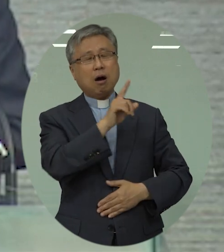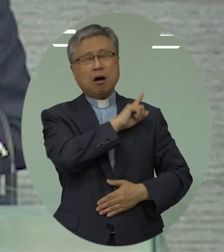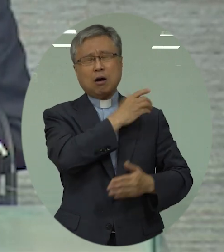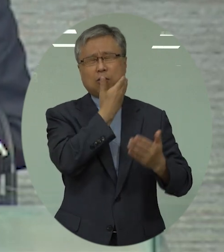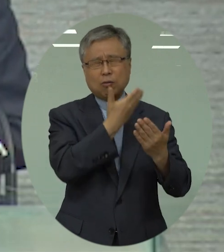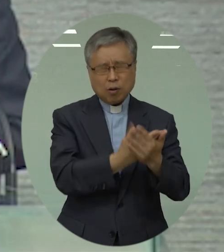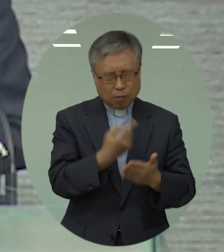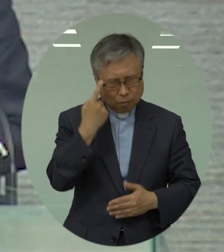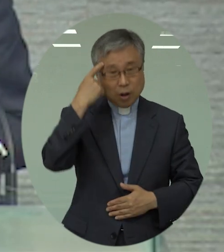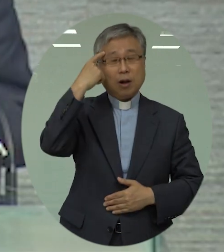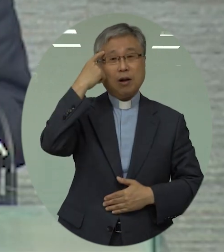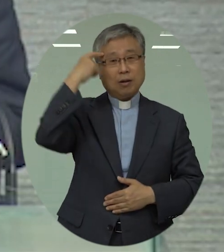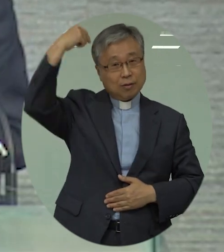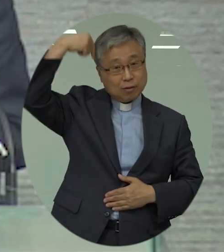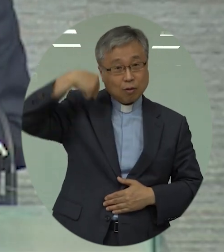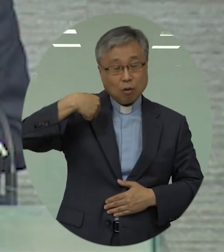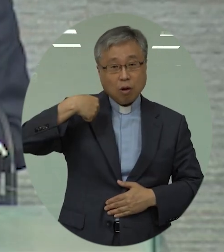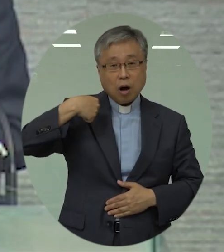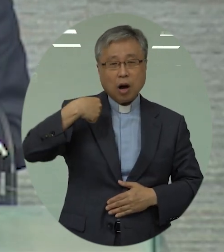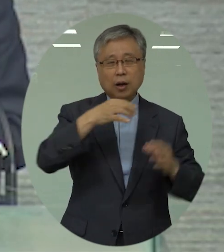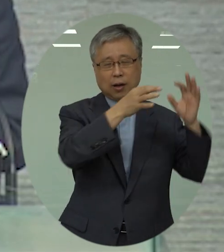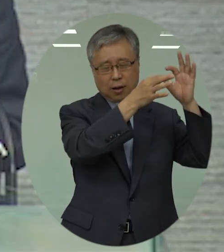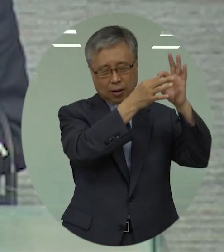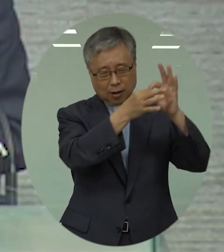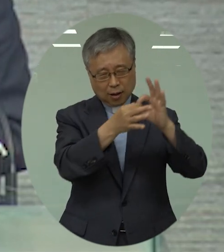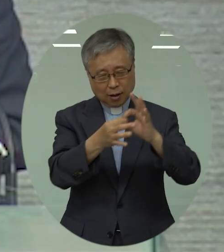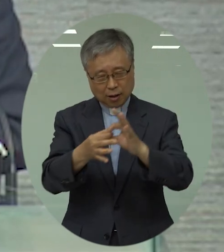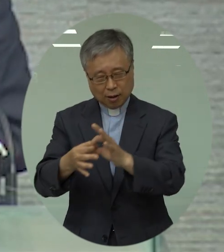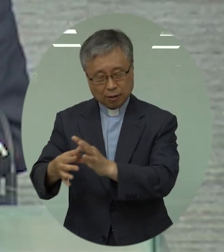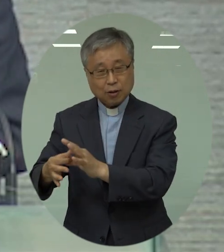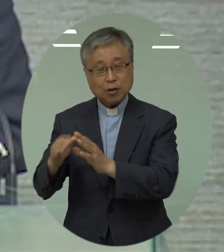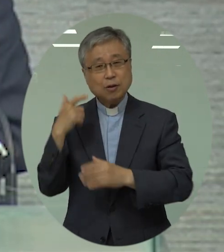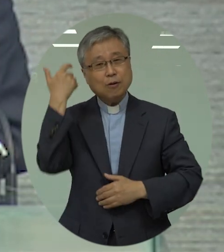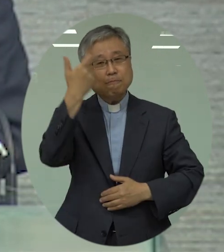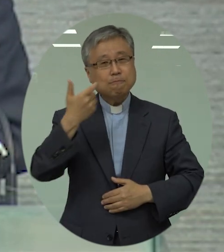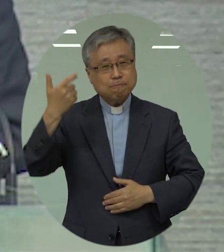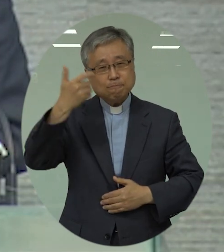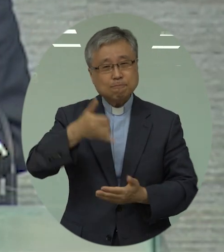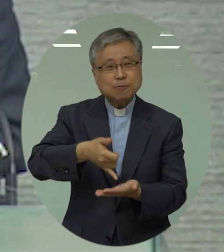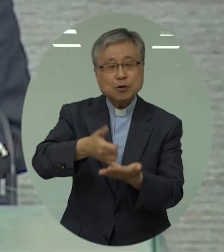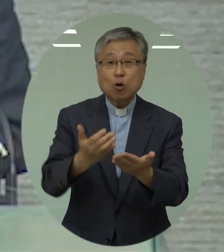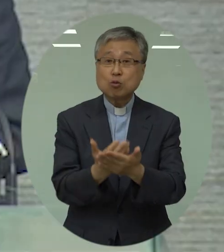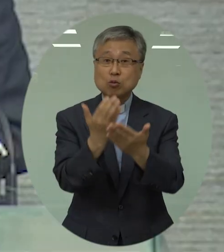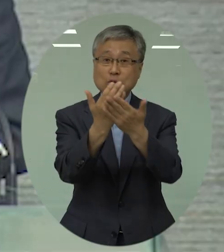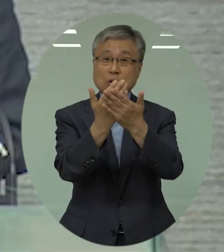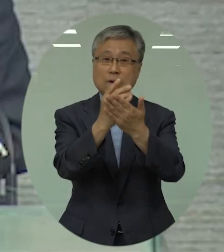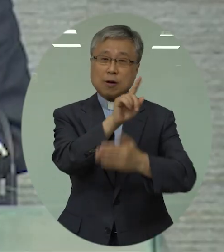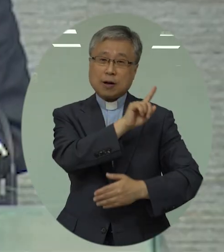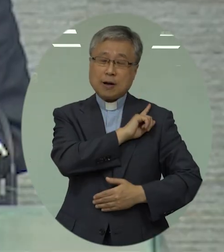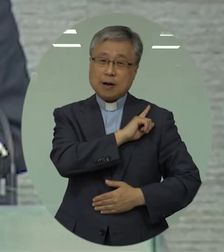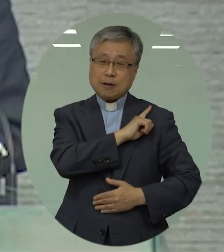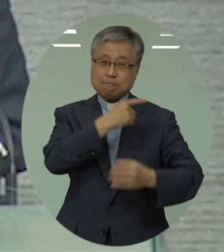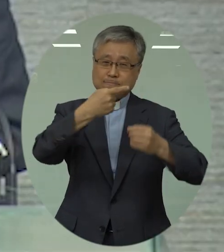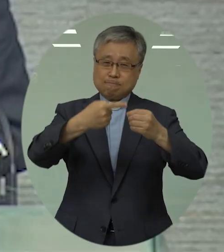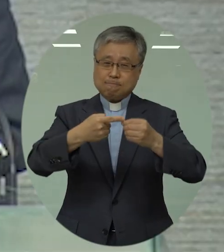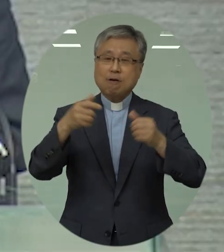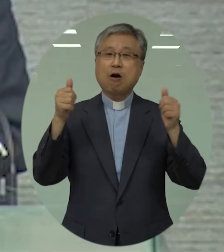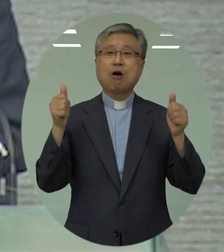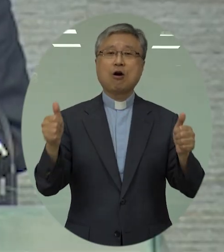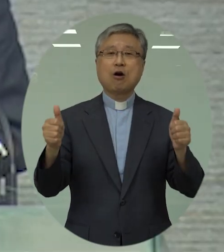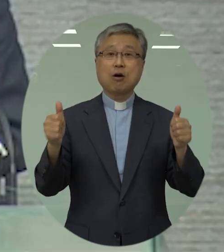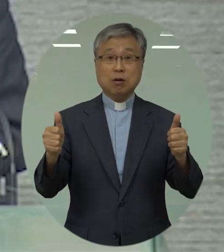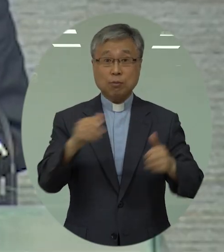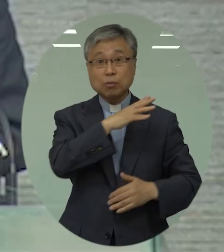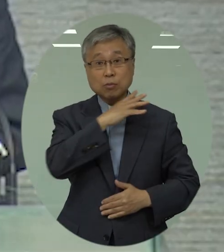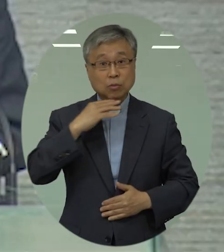것은 뭐냐면, 일관성 있는 영적 성숙보다 더 중요한 것은 없다. 아마 이렇게